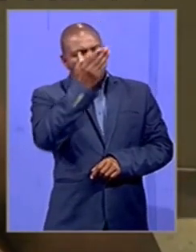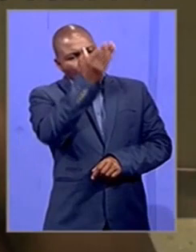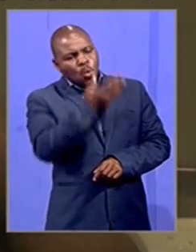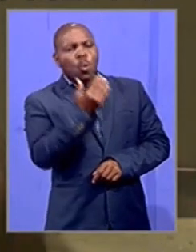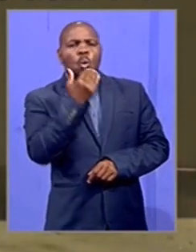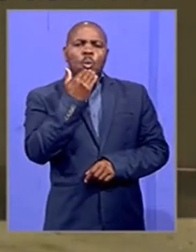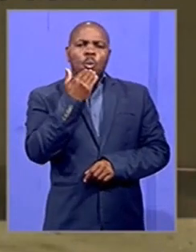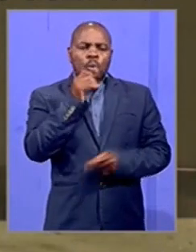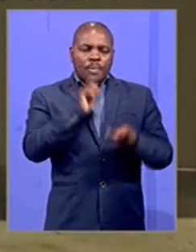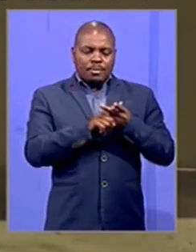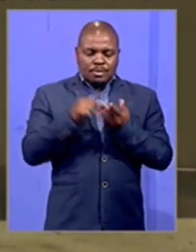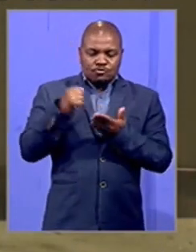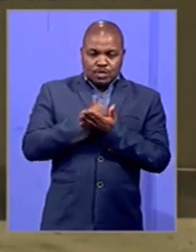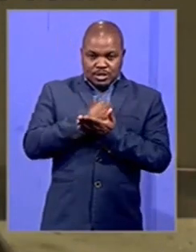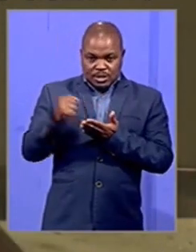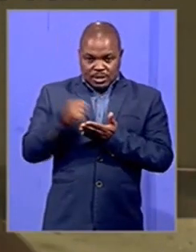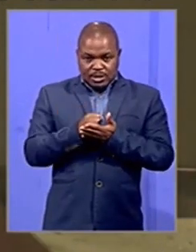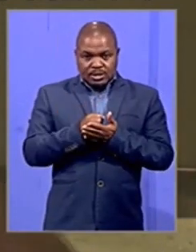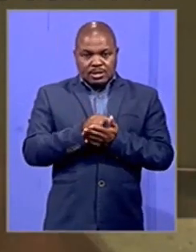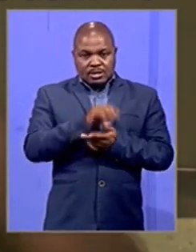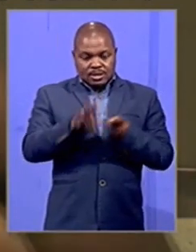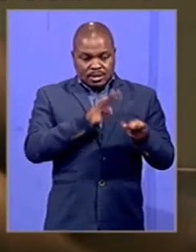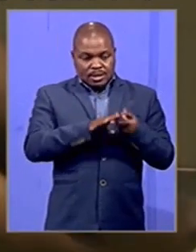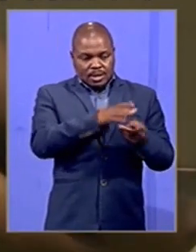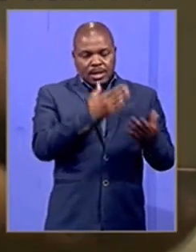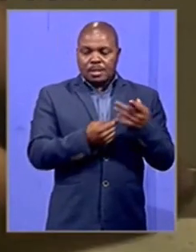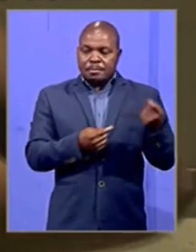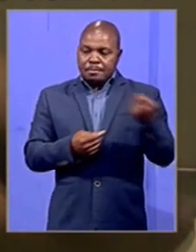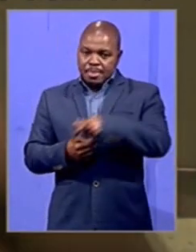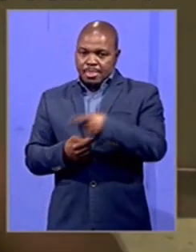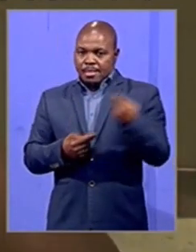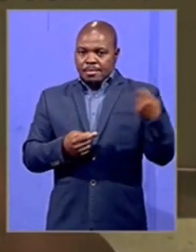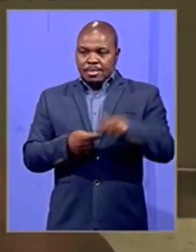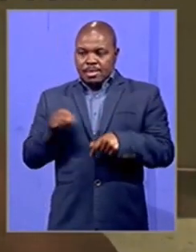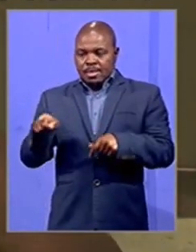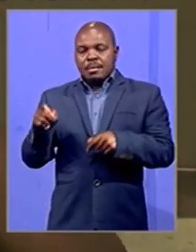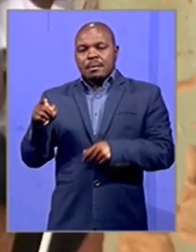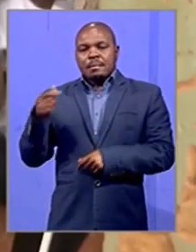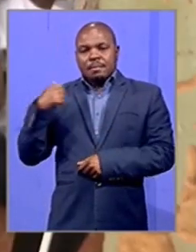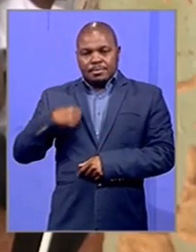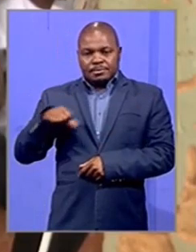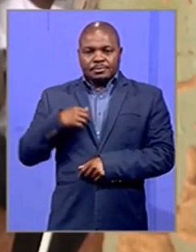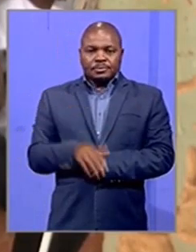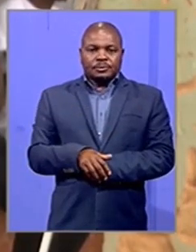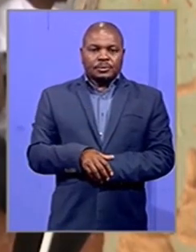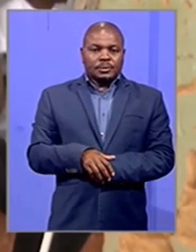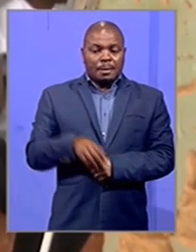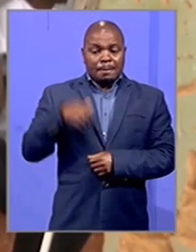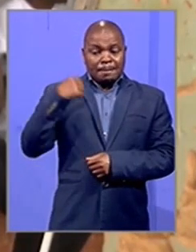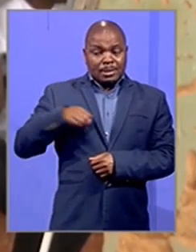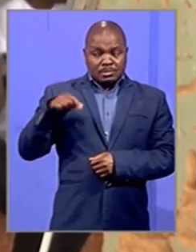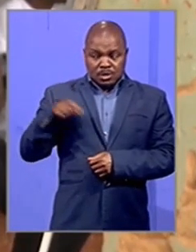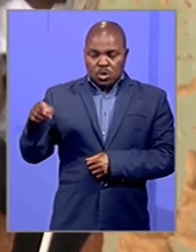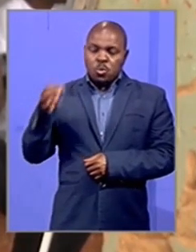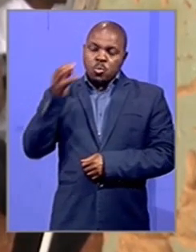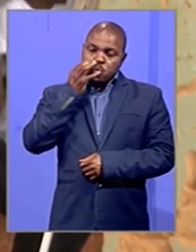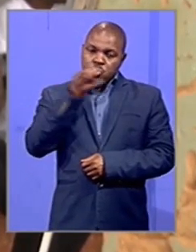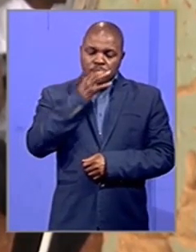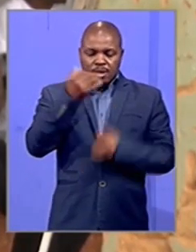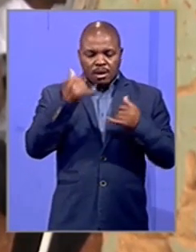be re ba registera e be ba duela se leng gore se tshwanetse masepala wa Mahikeng. Masepala o tsweletse ka gore